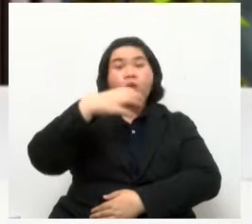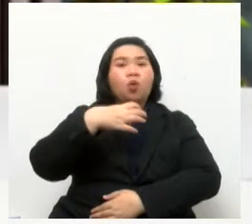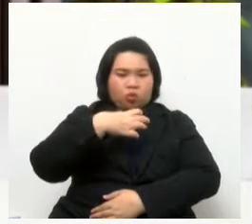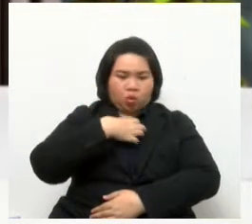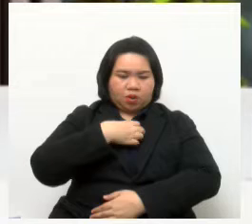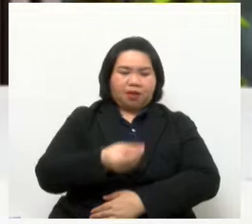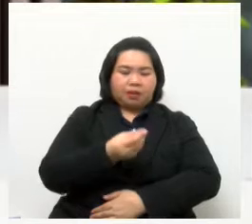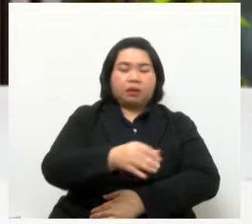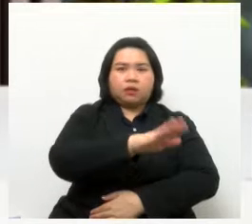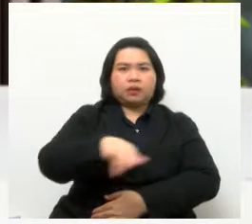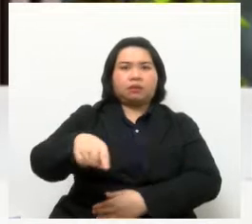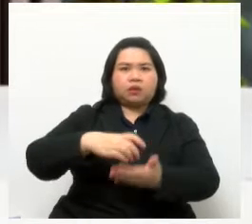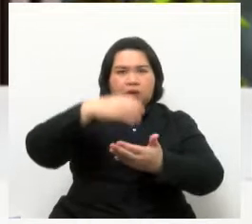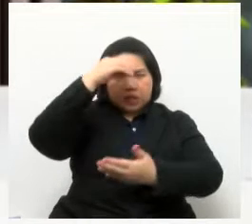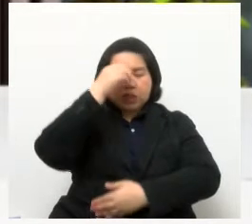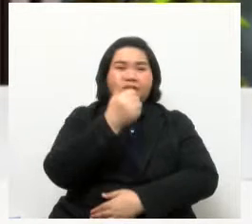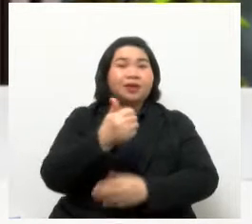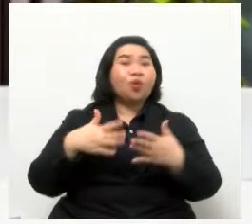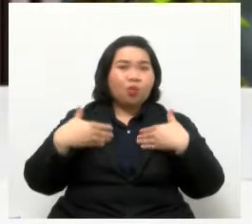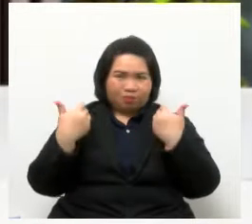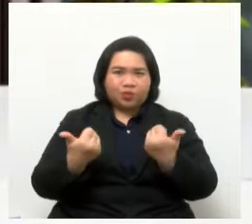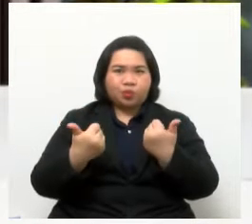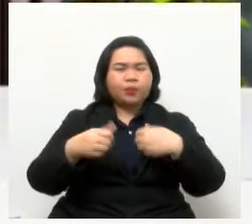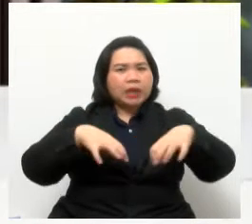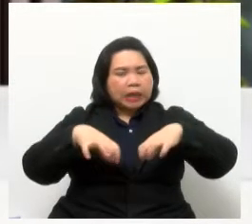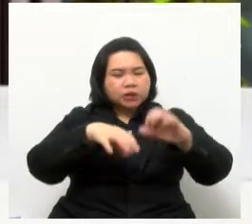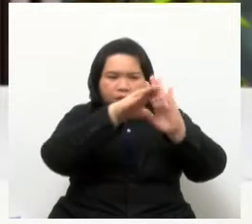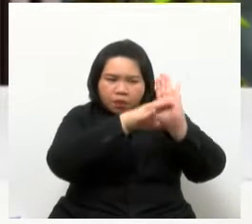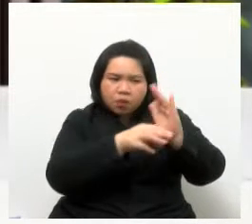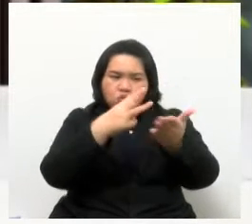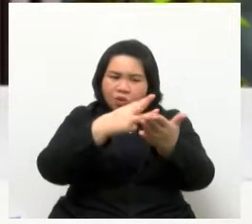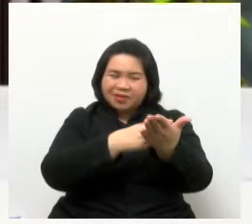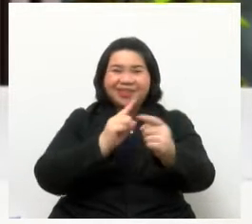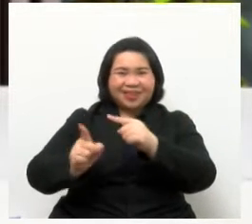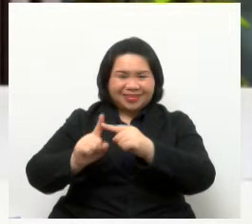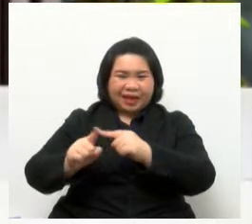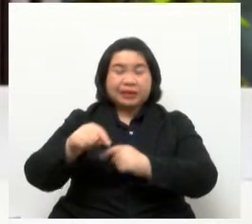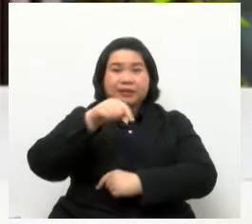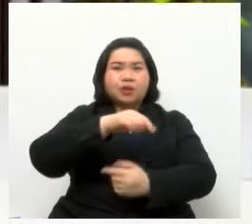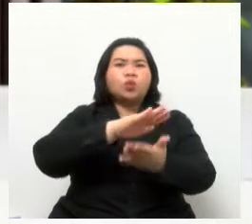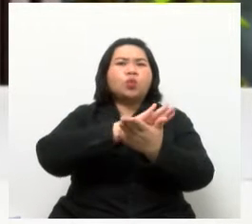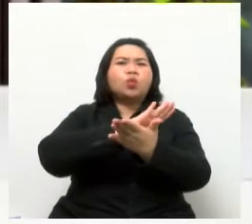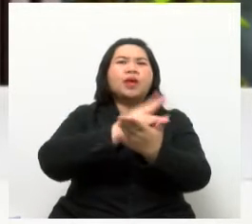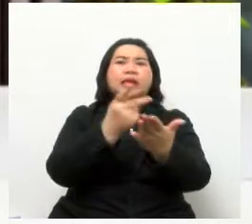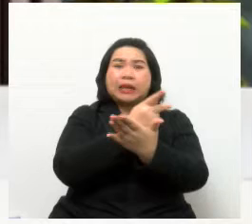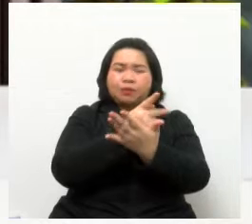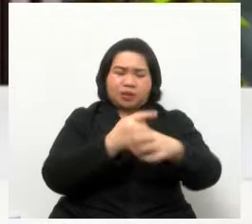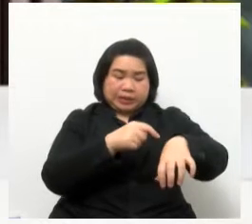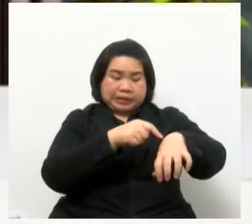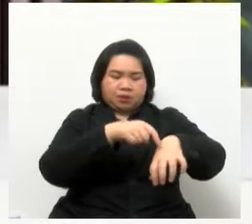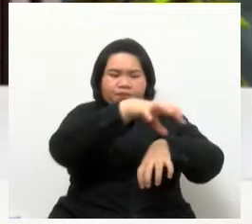เรียนเรียนดีมีความสุขการจัดการเรียนการสอนของโรงเรียนวัดเบญญพาสที่มีแหล่งเรียนรู้ใกล้โรงเรียน